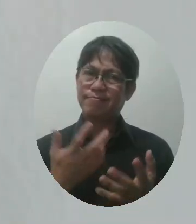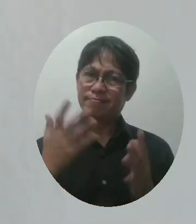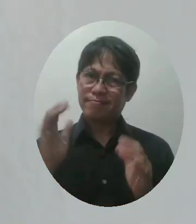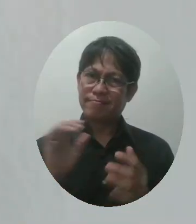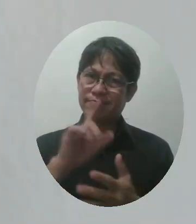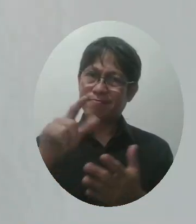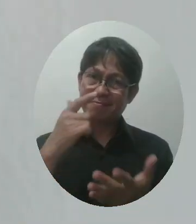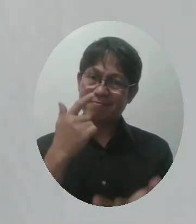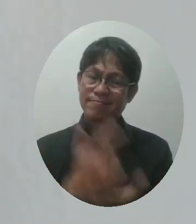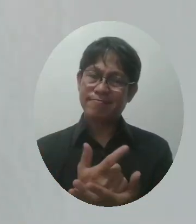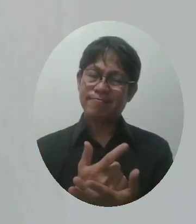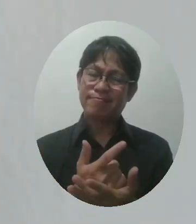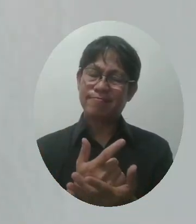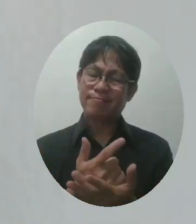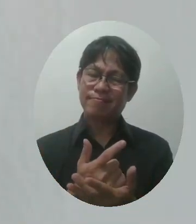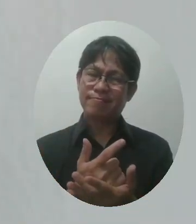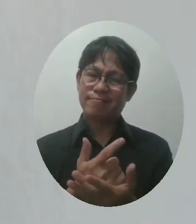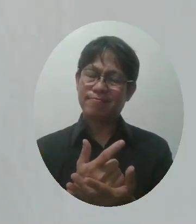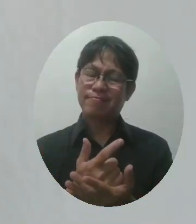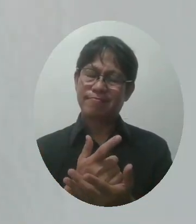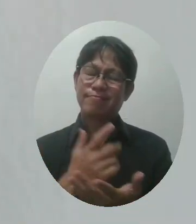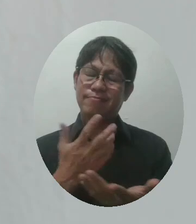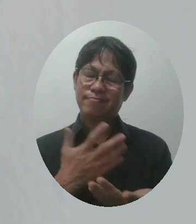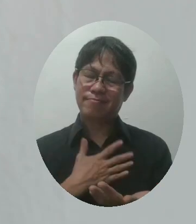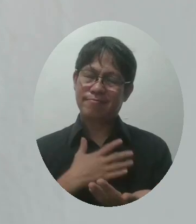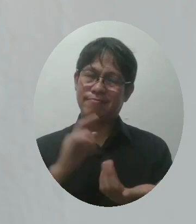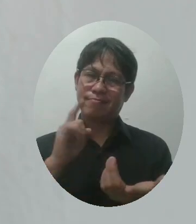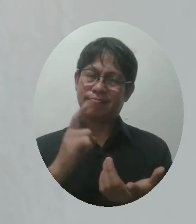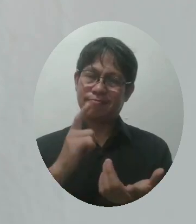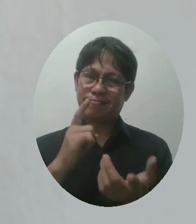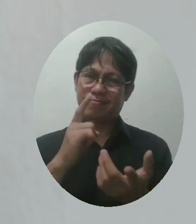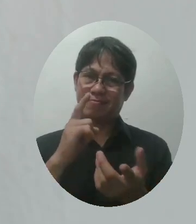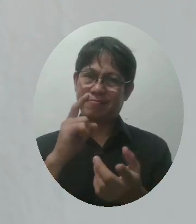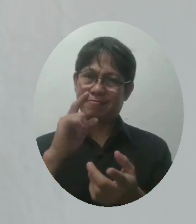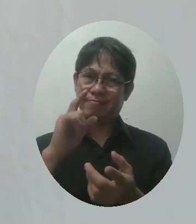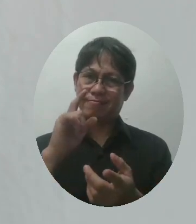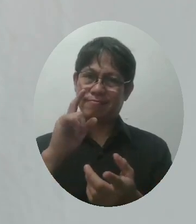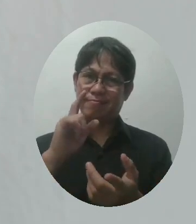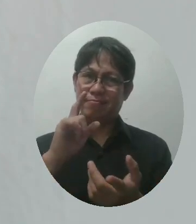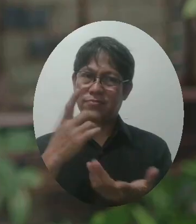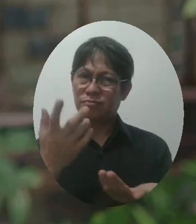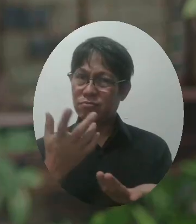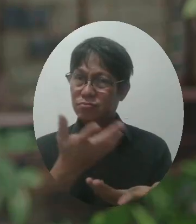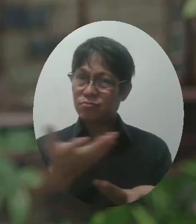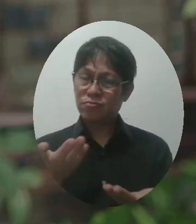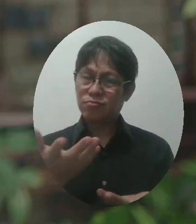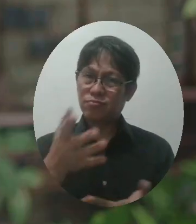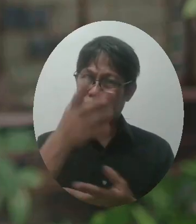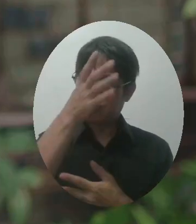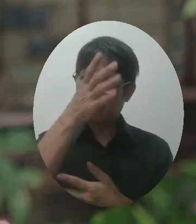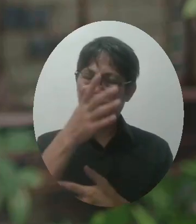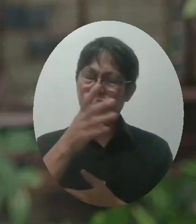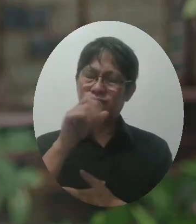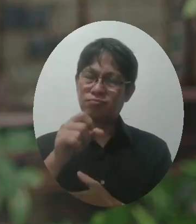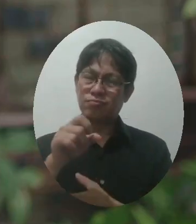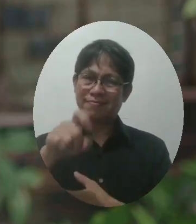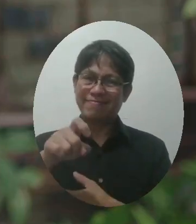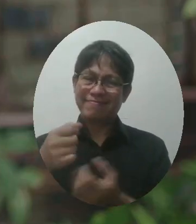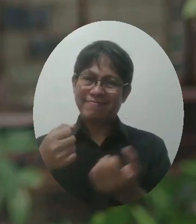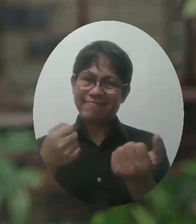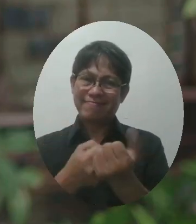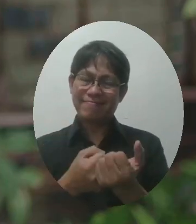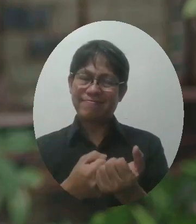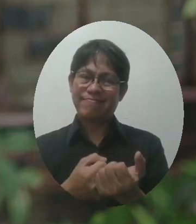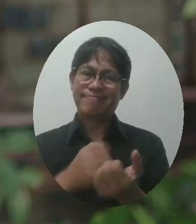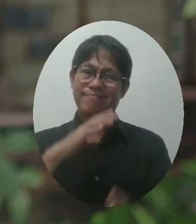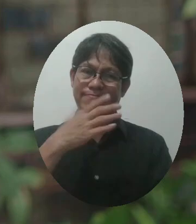lang mangyari is makapagtapos siya sa pag-aaral. Yun lang naman ang pangarap ko sa kanya. Payo ni Nikki sa kapwa mga